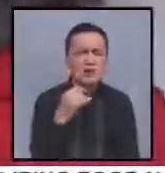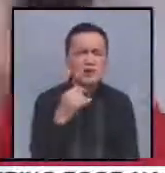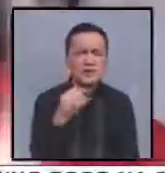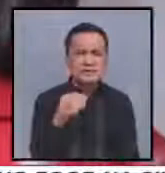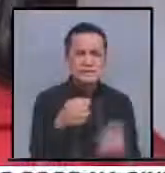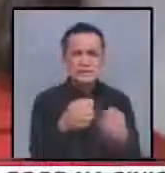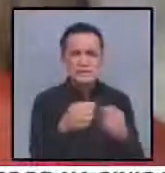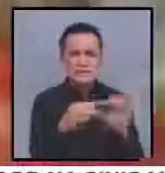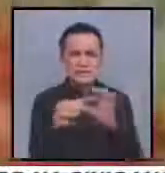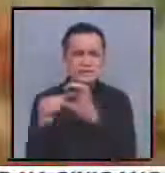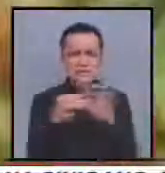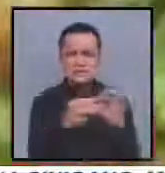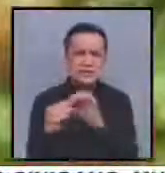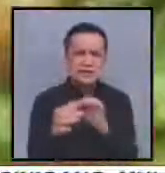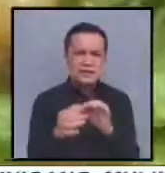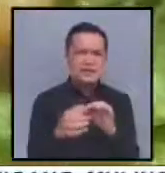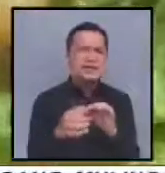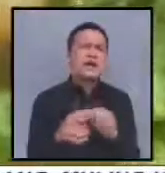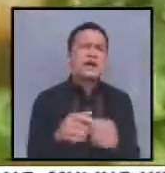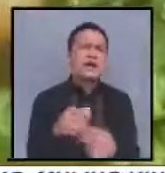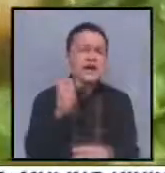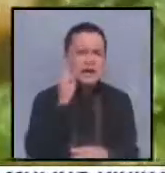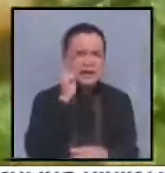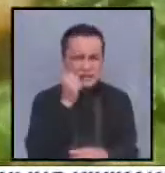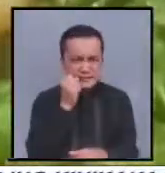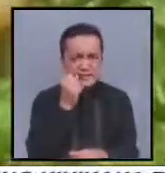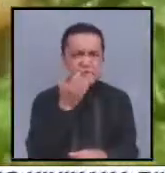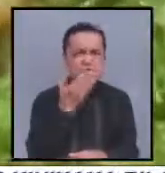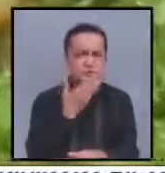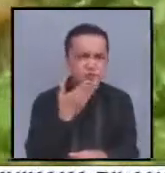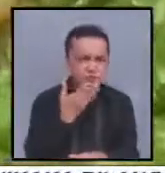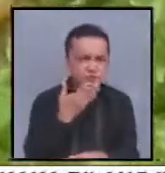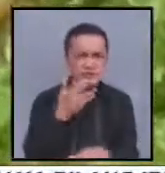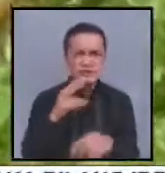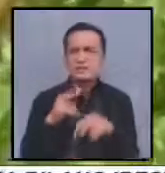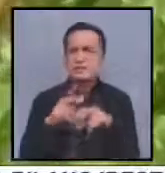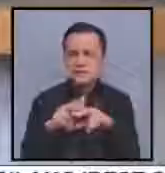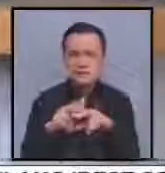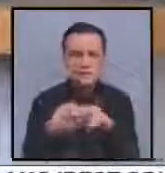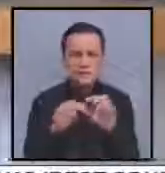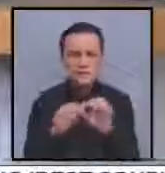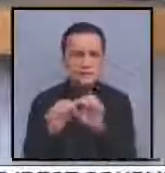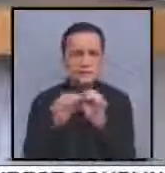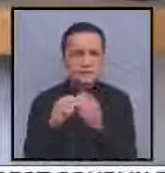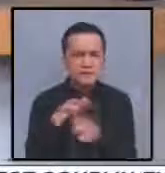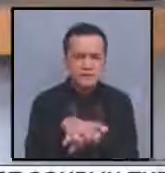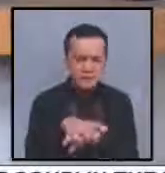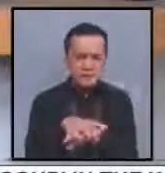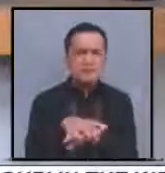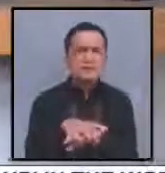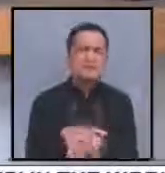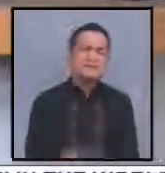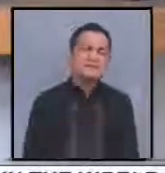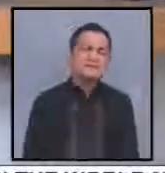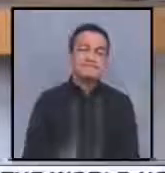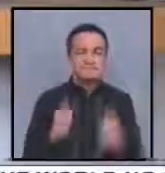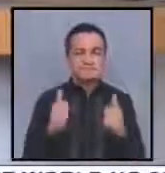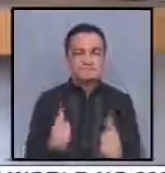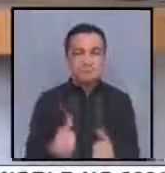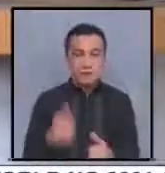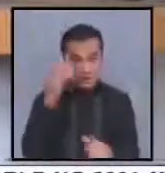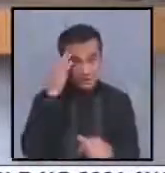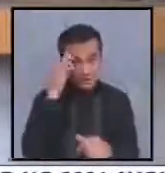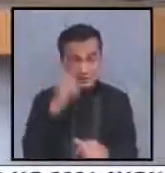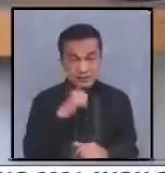yung tamis, yung alat na ating ginawa sa ating Chinese-style hot salad. Alam nyo ba na hindi lang masarap ang